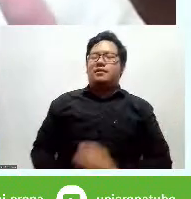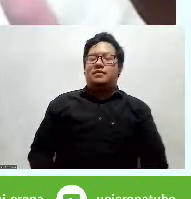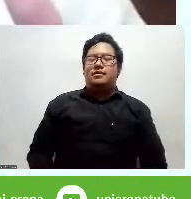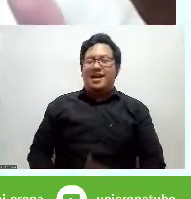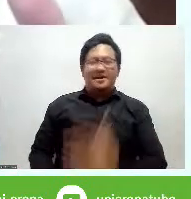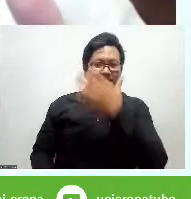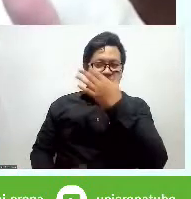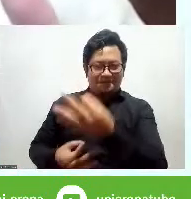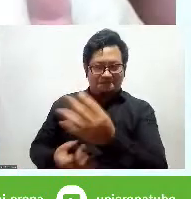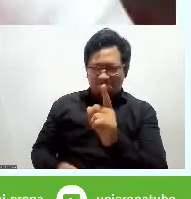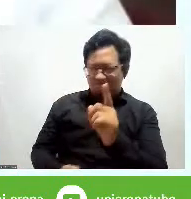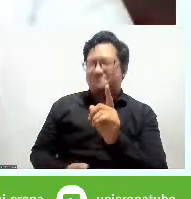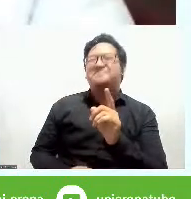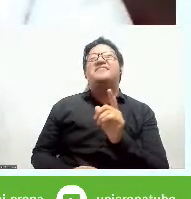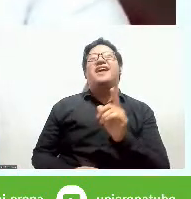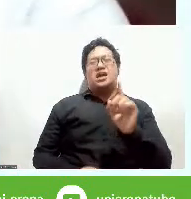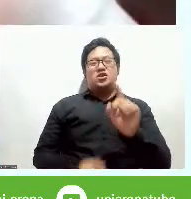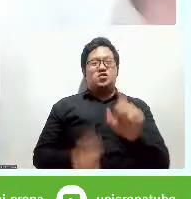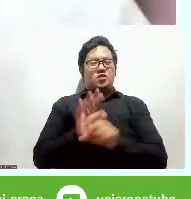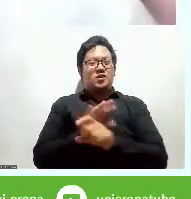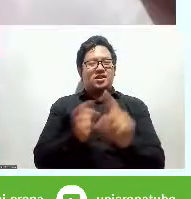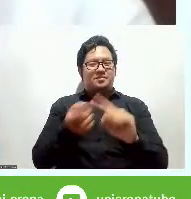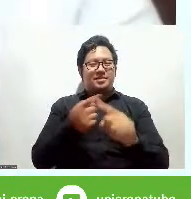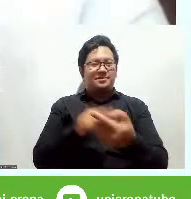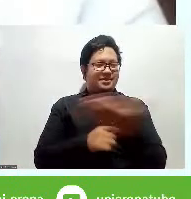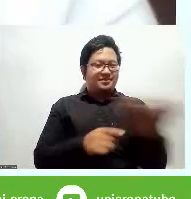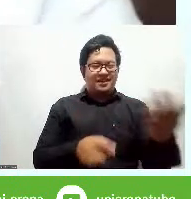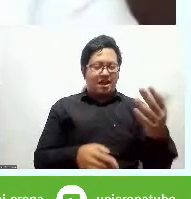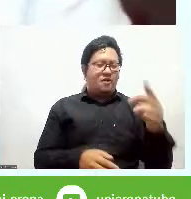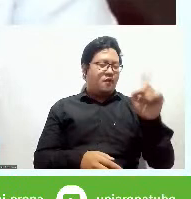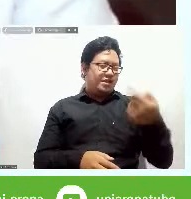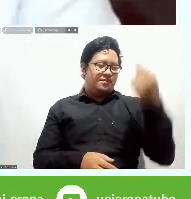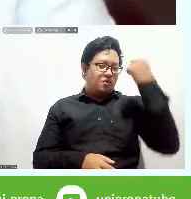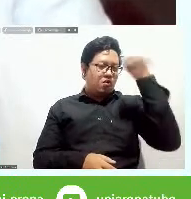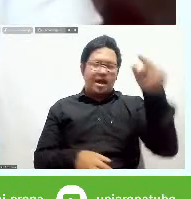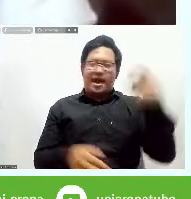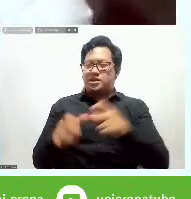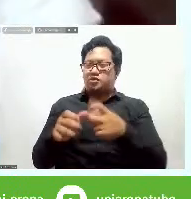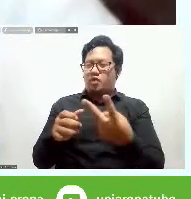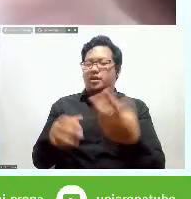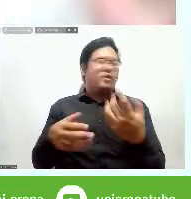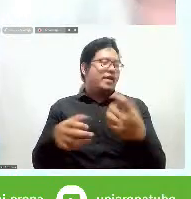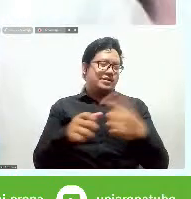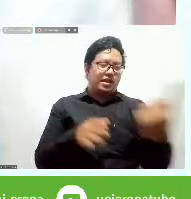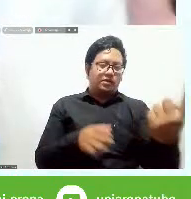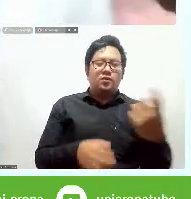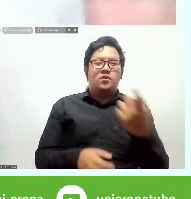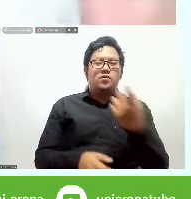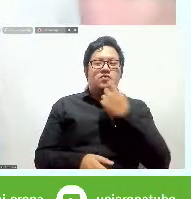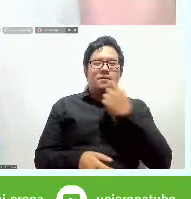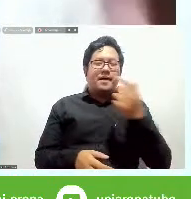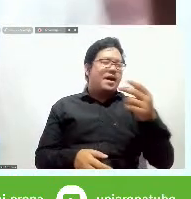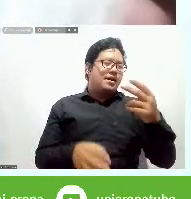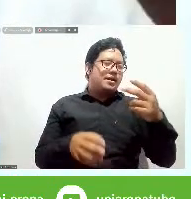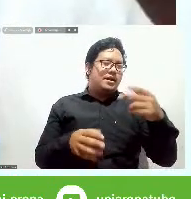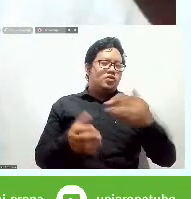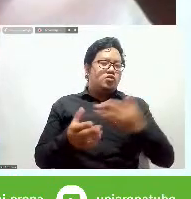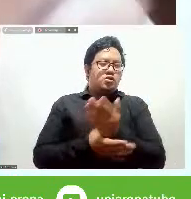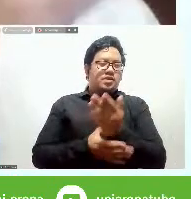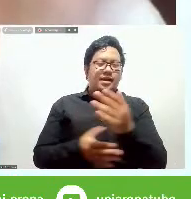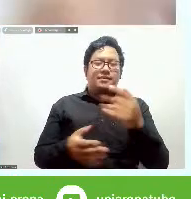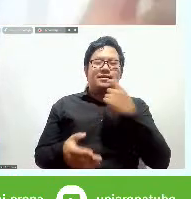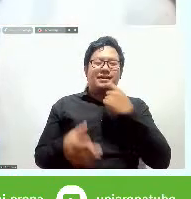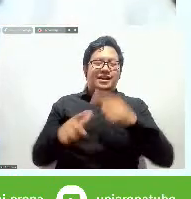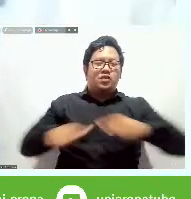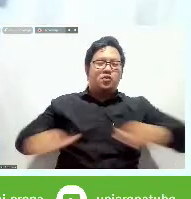teman-teman disini semua lanjut kuliah nyantai S2 nyantai satunya di di mengenai lingkungan bistik dipelajari